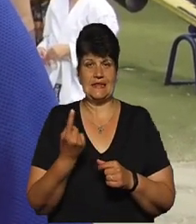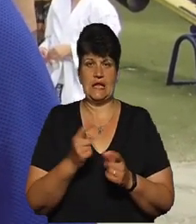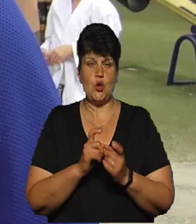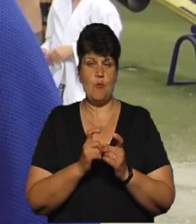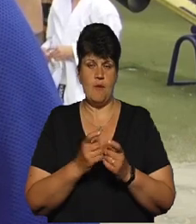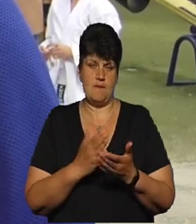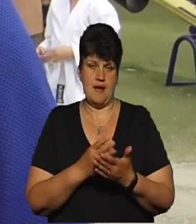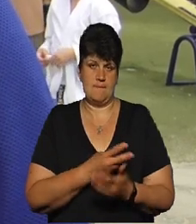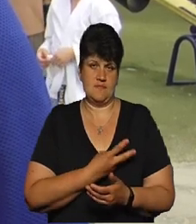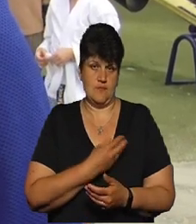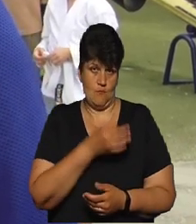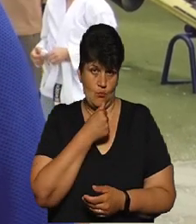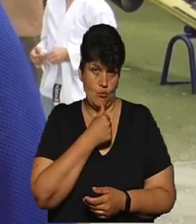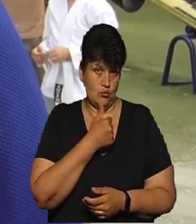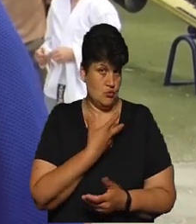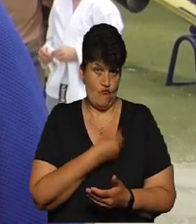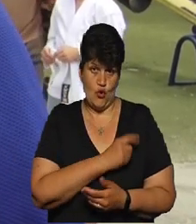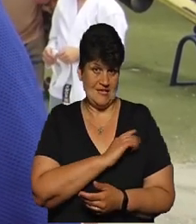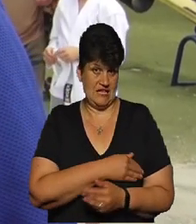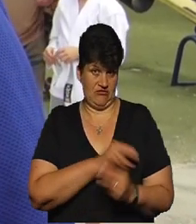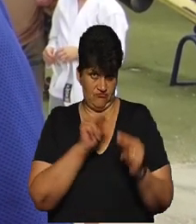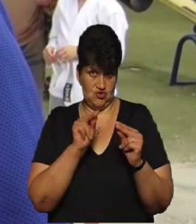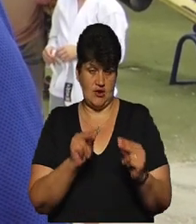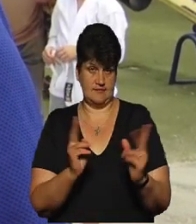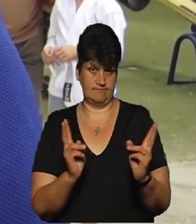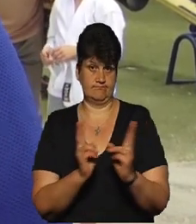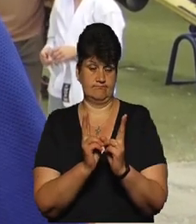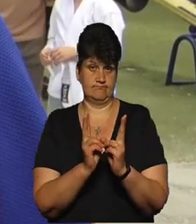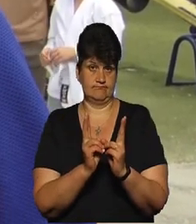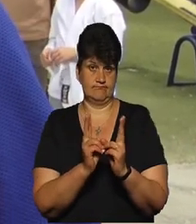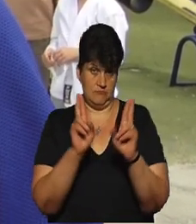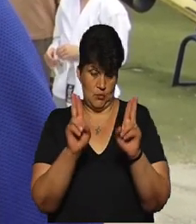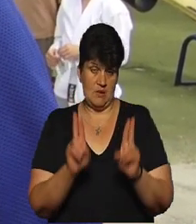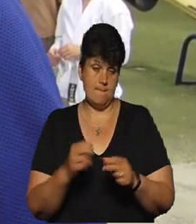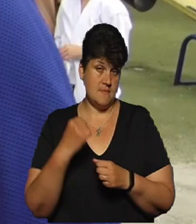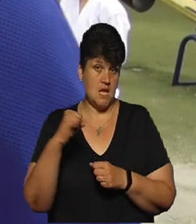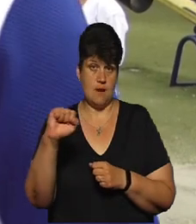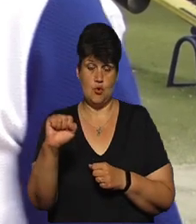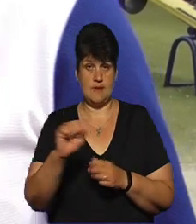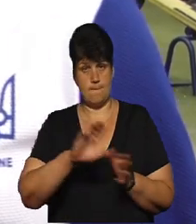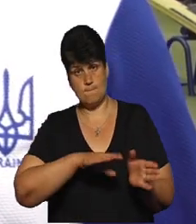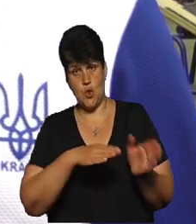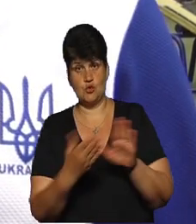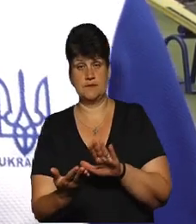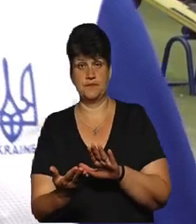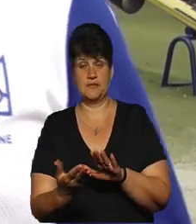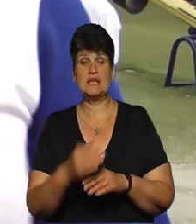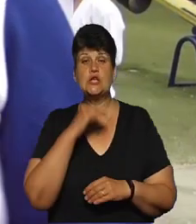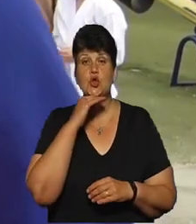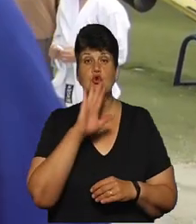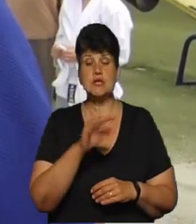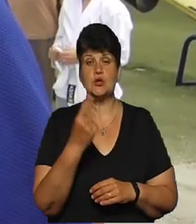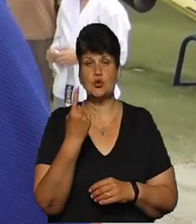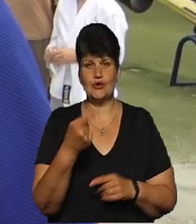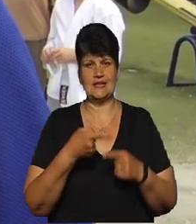бажання спробувати свої сили в чесних поєдинках, в межах правил, перемогти суперника, положити на лопаточки. Достатньо одної технічної